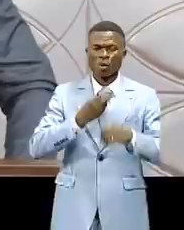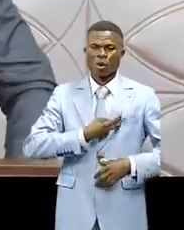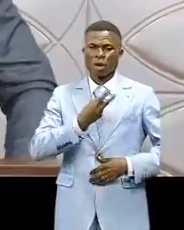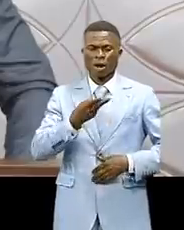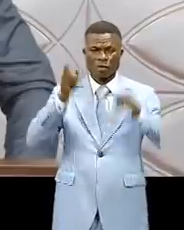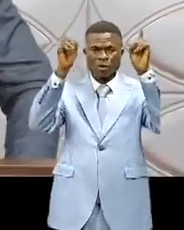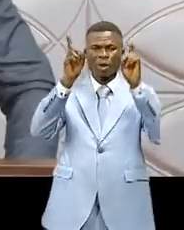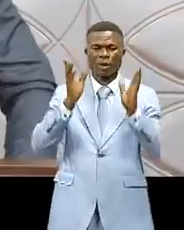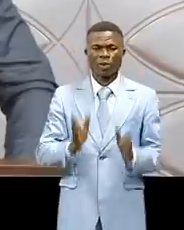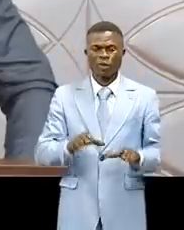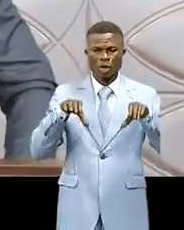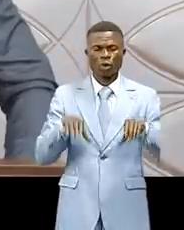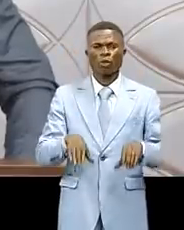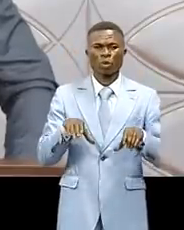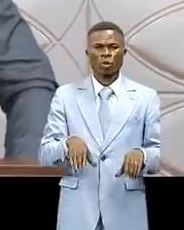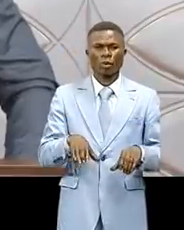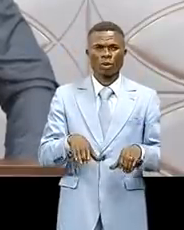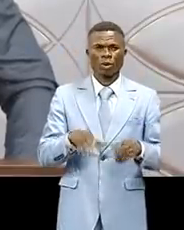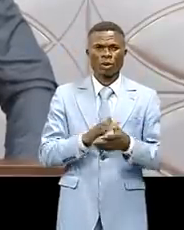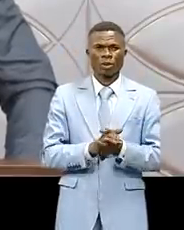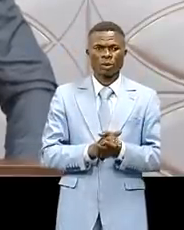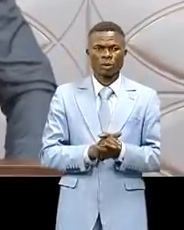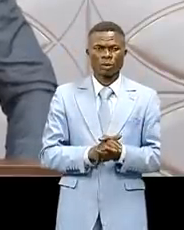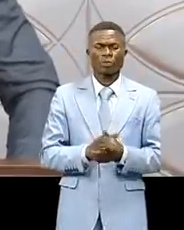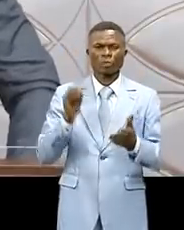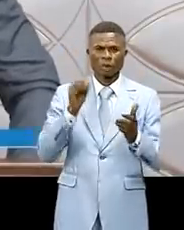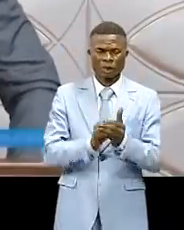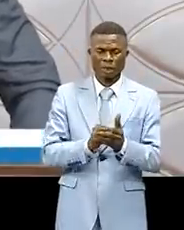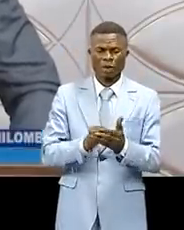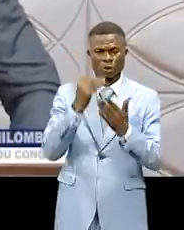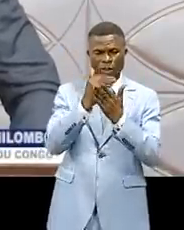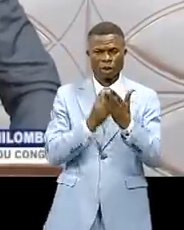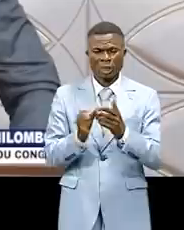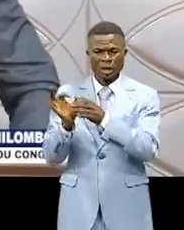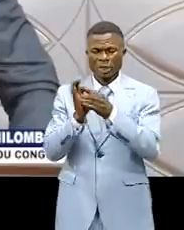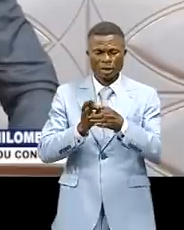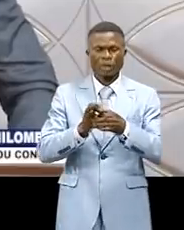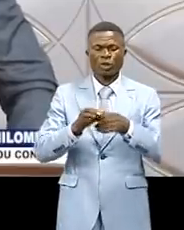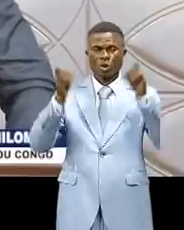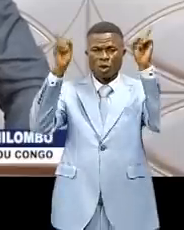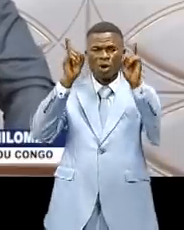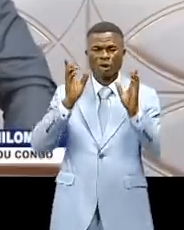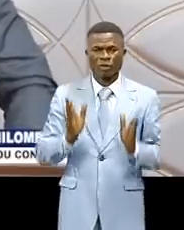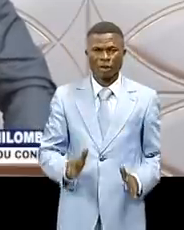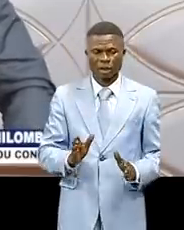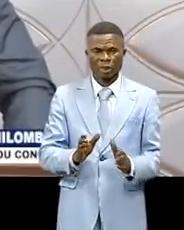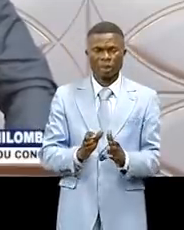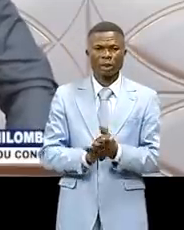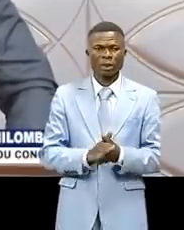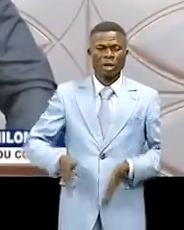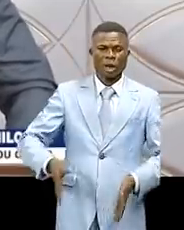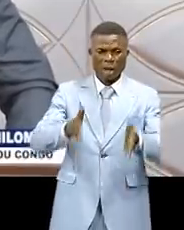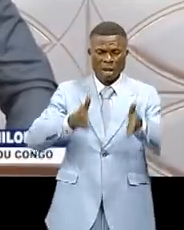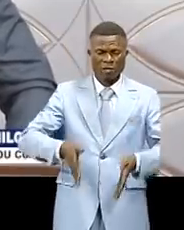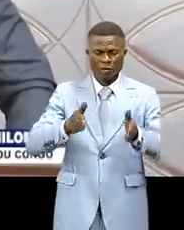du corps ou en plus de la cité de l'union africaine de l'avenue de l'union